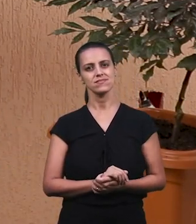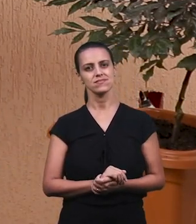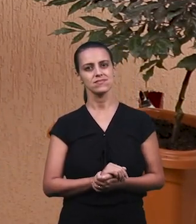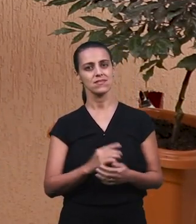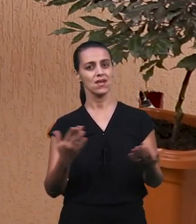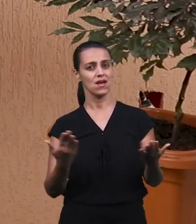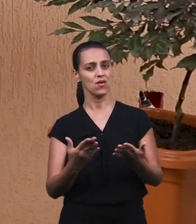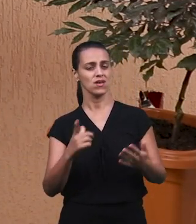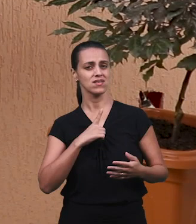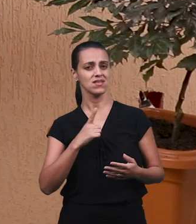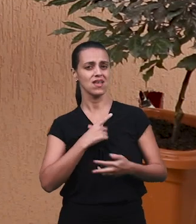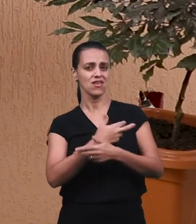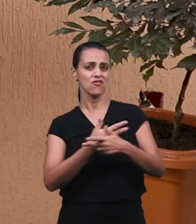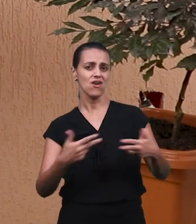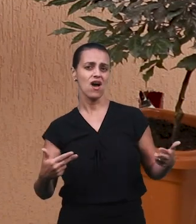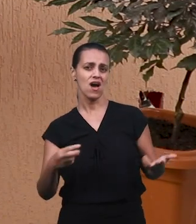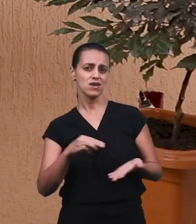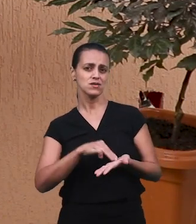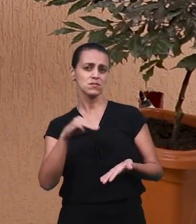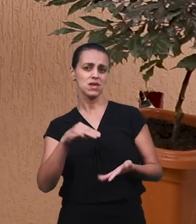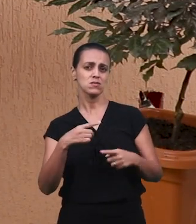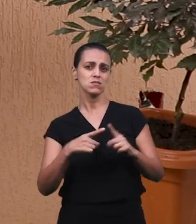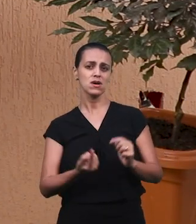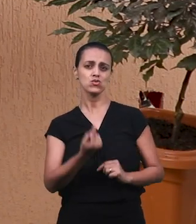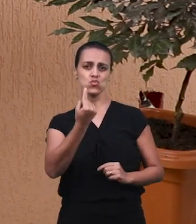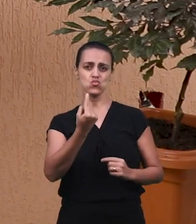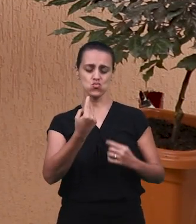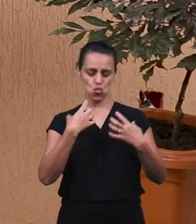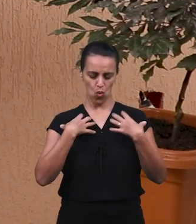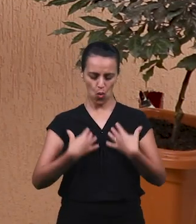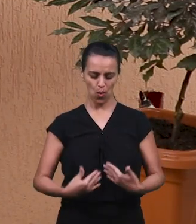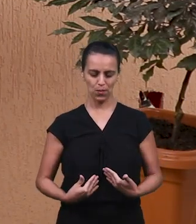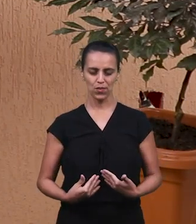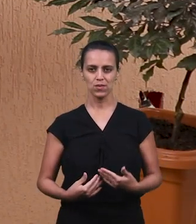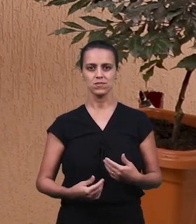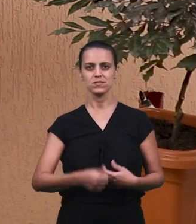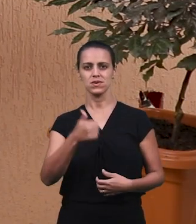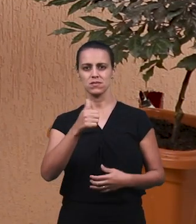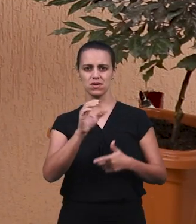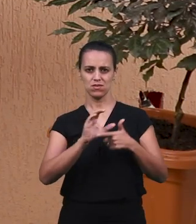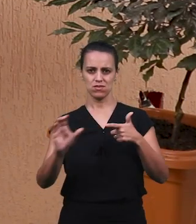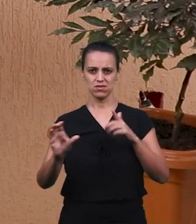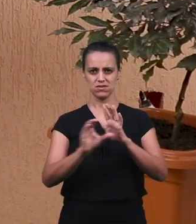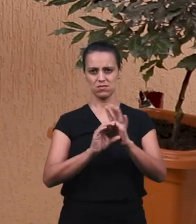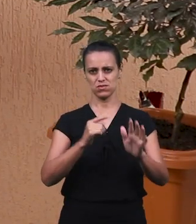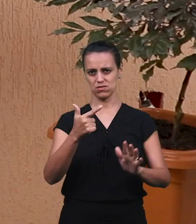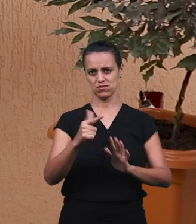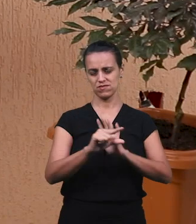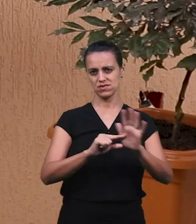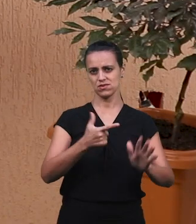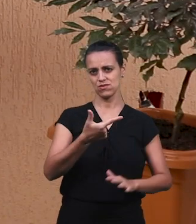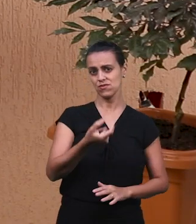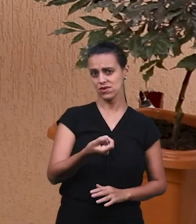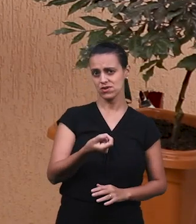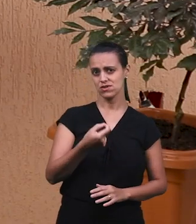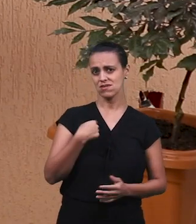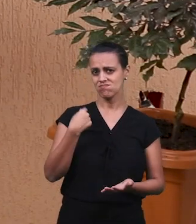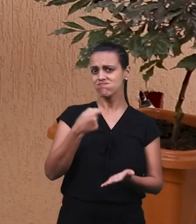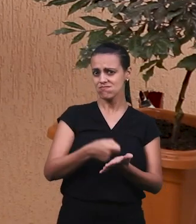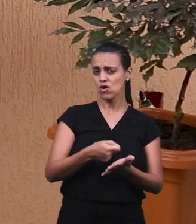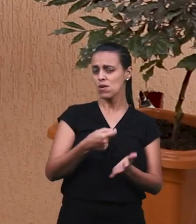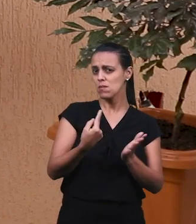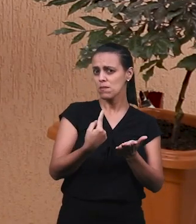Maintenant, il y a beaucoup de membres, mais un seul corps. 1 Corinthiens, chapitre 12, verset 20. Nous confirmons que